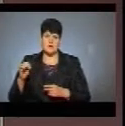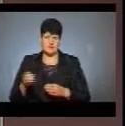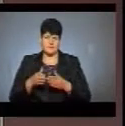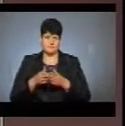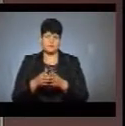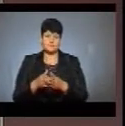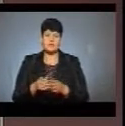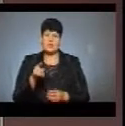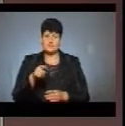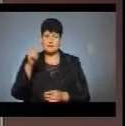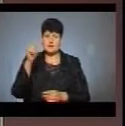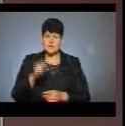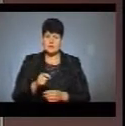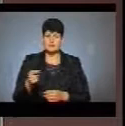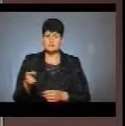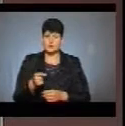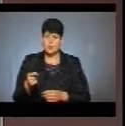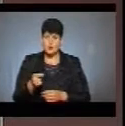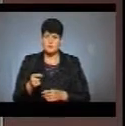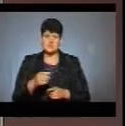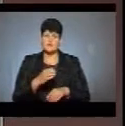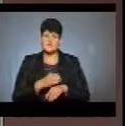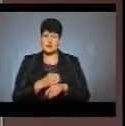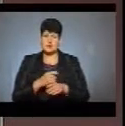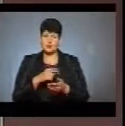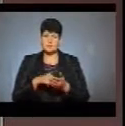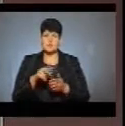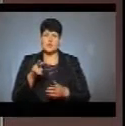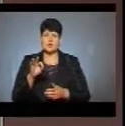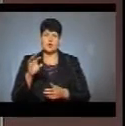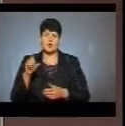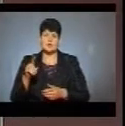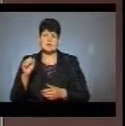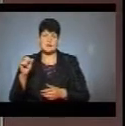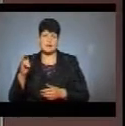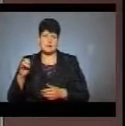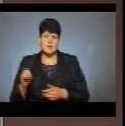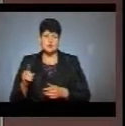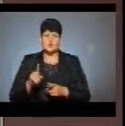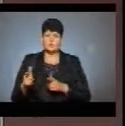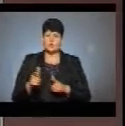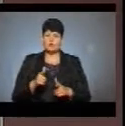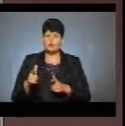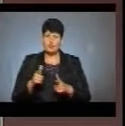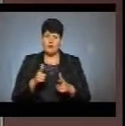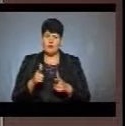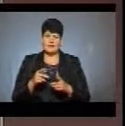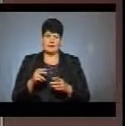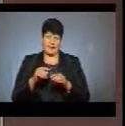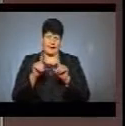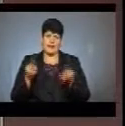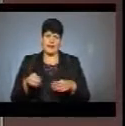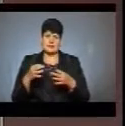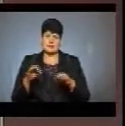Марінов. Вони приїхали до Тернополя зі швейцарського міста Лозанни, щоб підготувати ліцензію Тернопільському веслувальному каналу